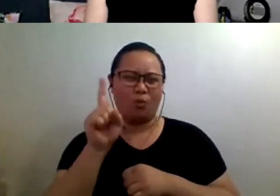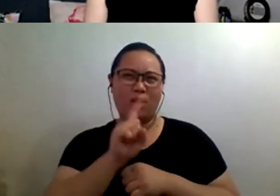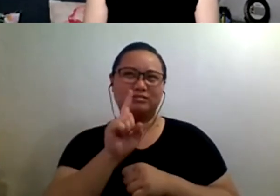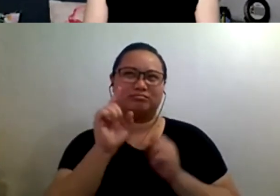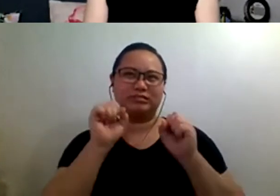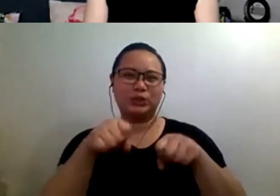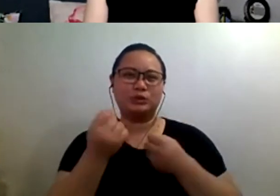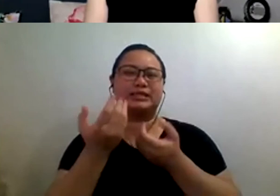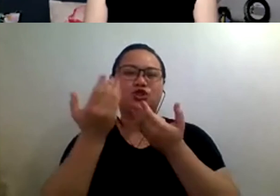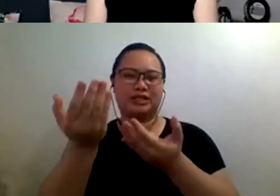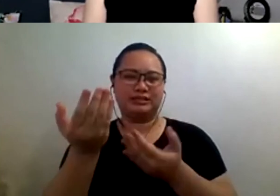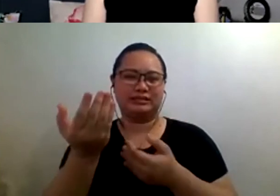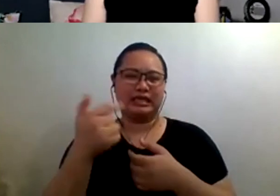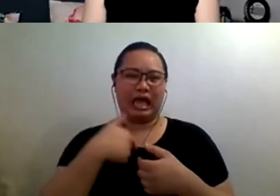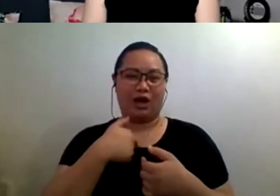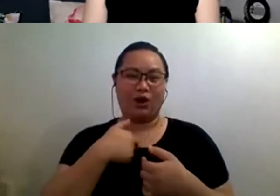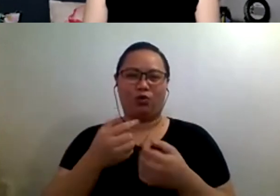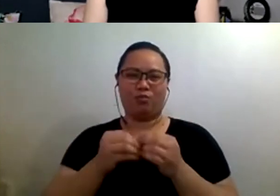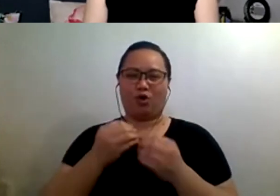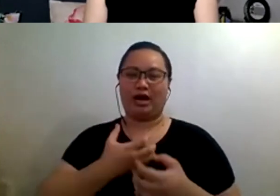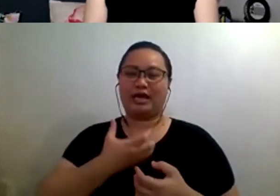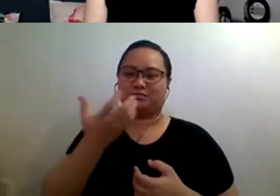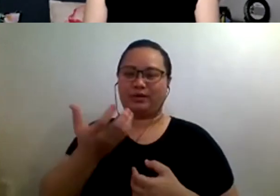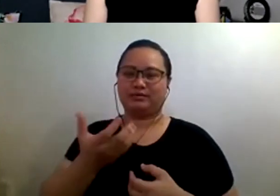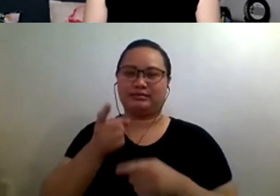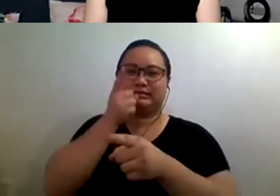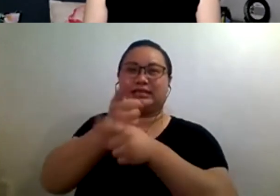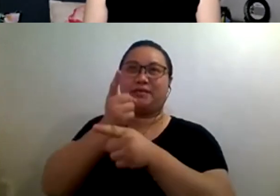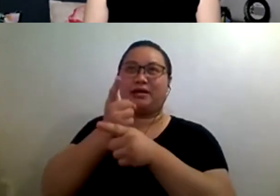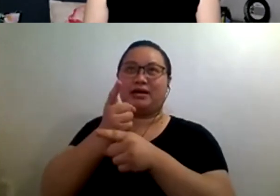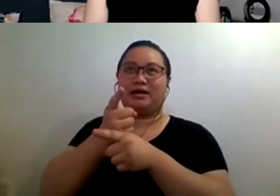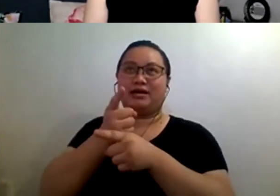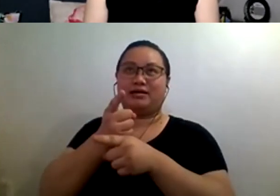para maayos yung communication natin, both verbal and non-verbal?